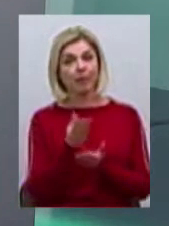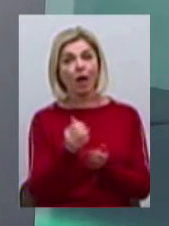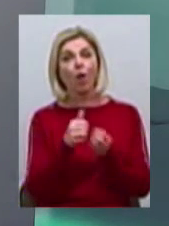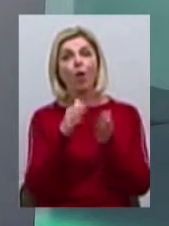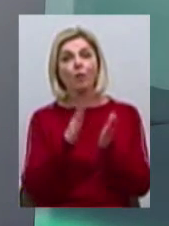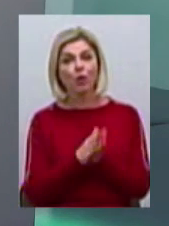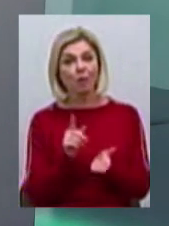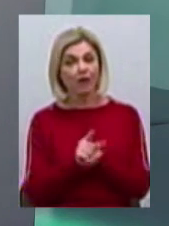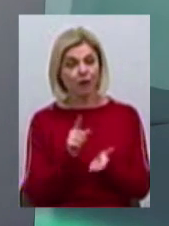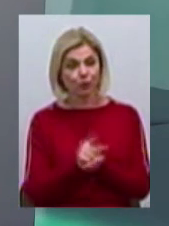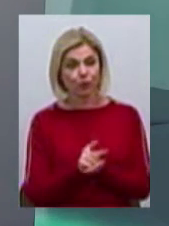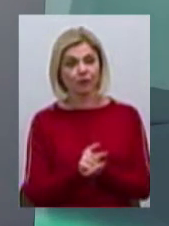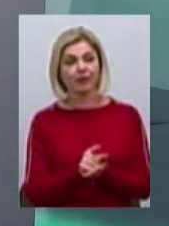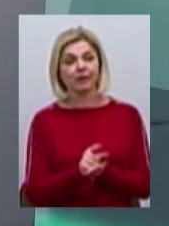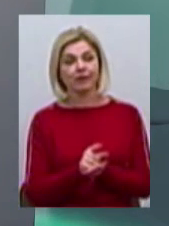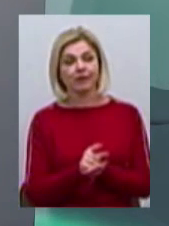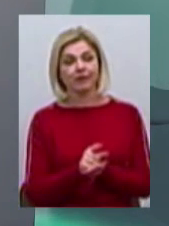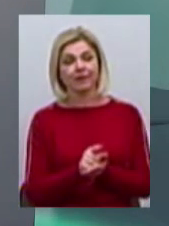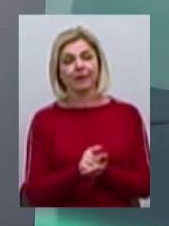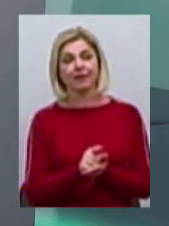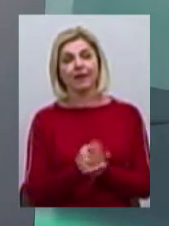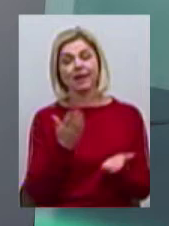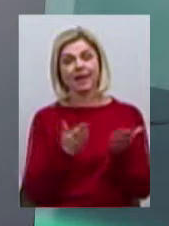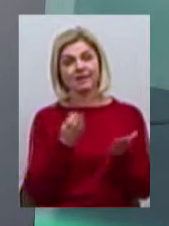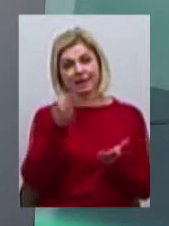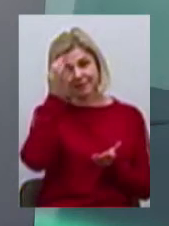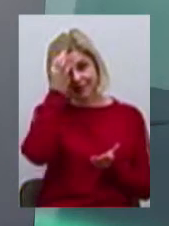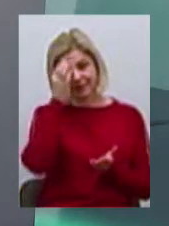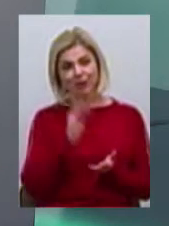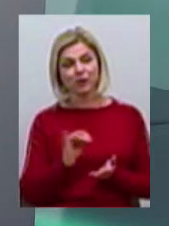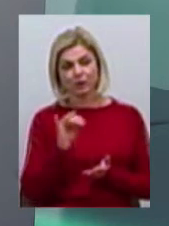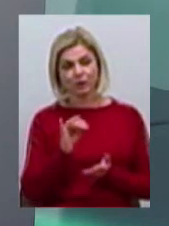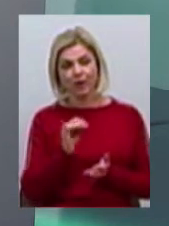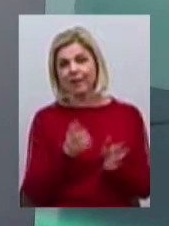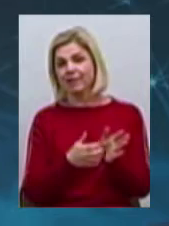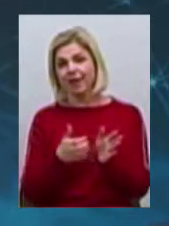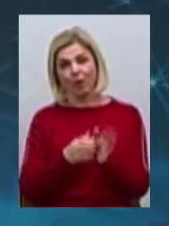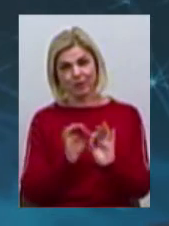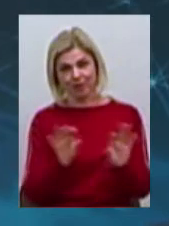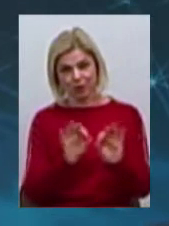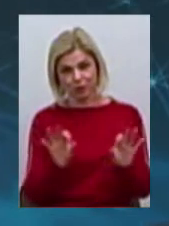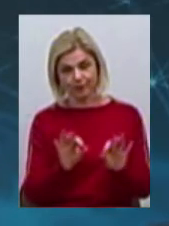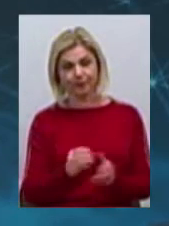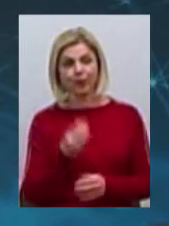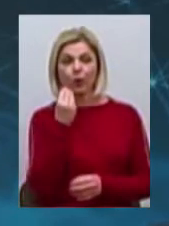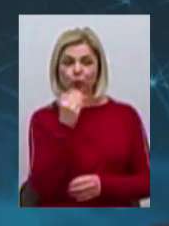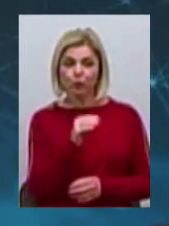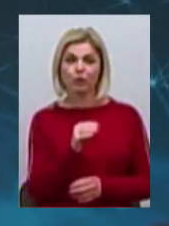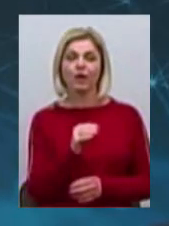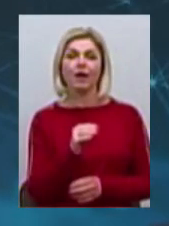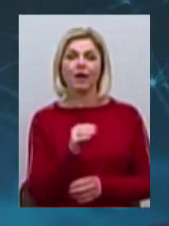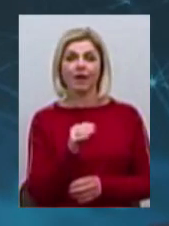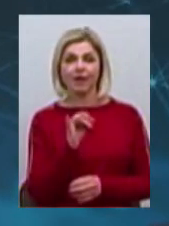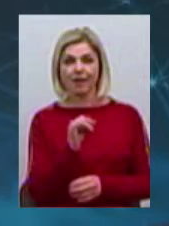Я ж краще буду дайте про історію, а то не встигнемо, не дорозкажу. Може, краще тоді проясниться